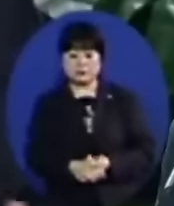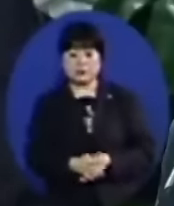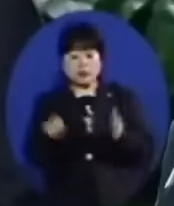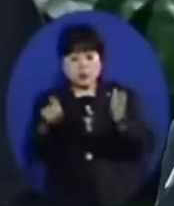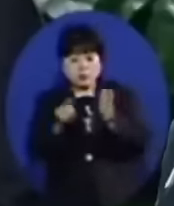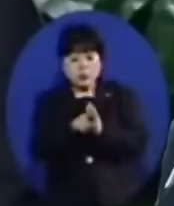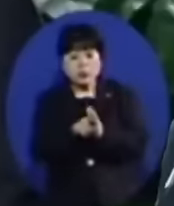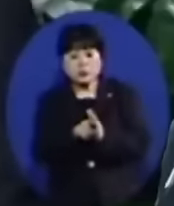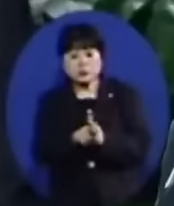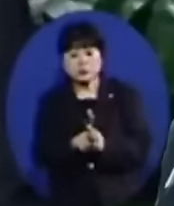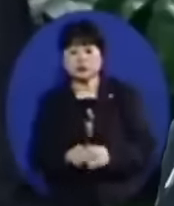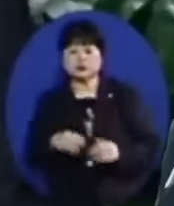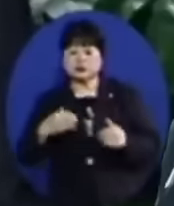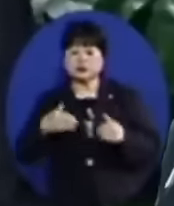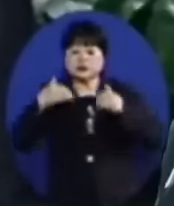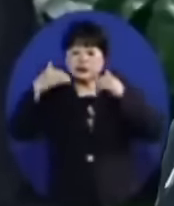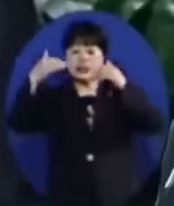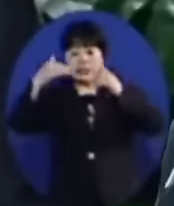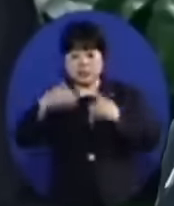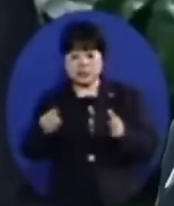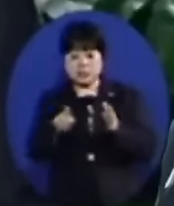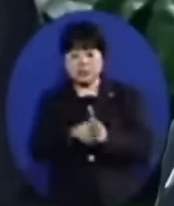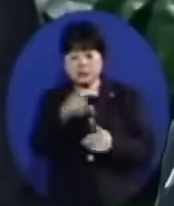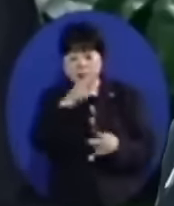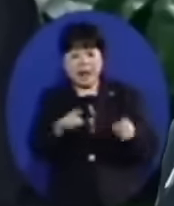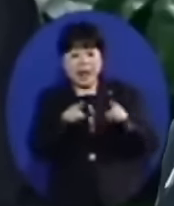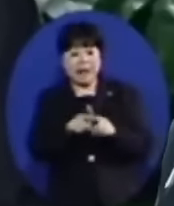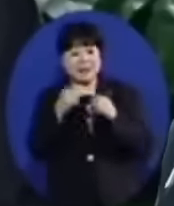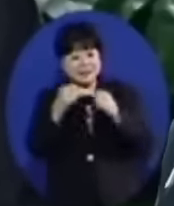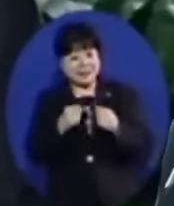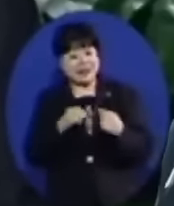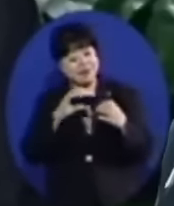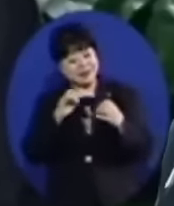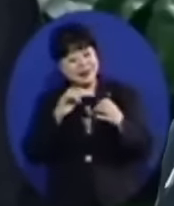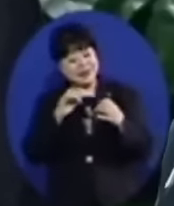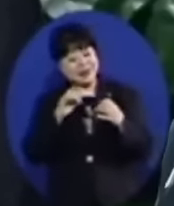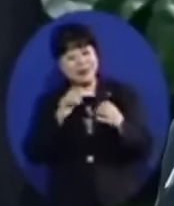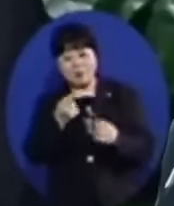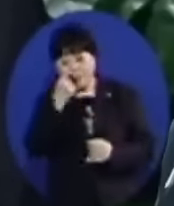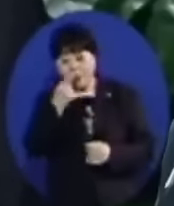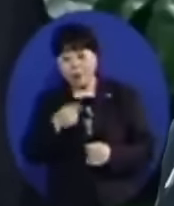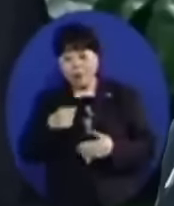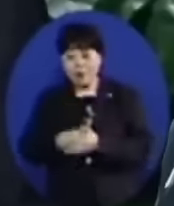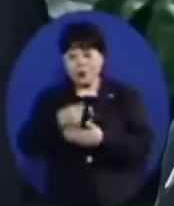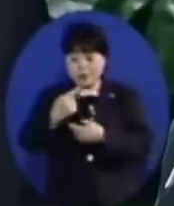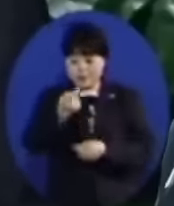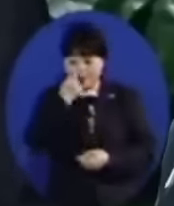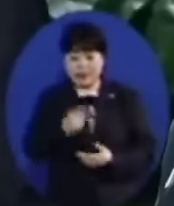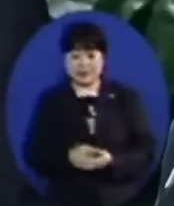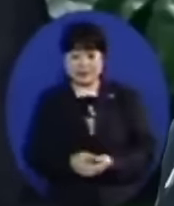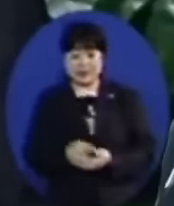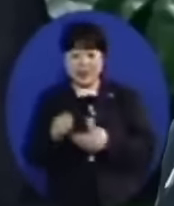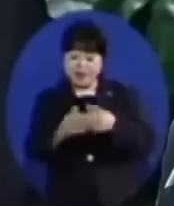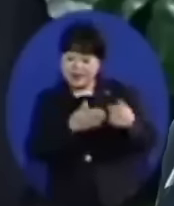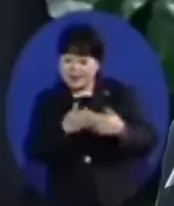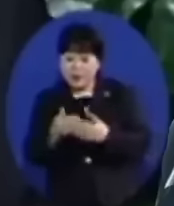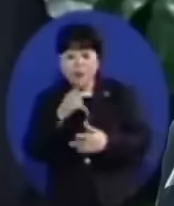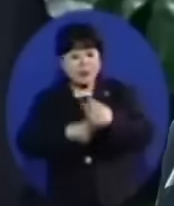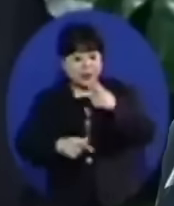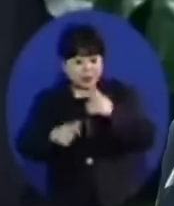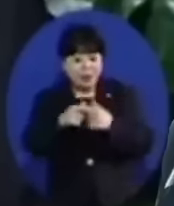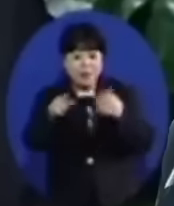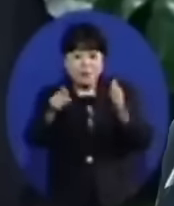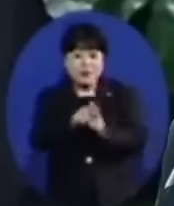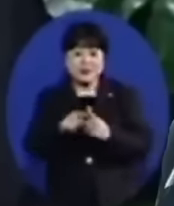믿음을 자꾸 자라게 돼요. 믿음 있는 사람들하고 같이 지나면 이야기를 들어서 용기를 얻지요. 내가 또 체험을 하면 체험을 할수록